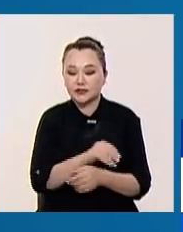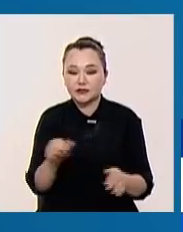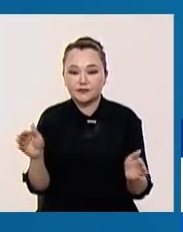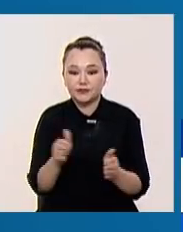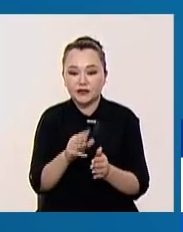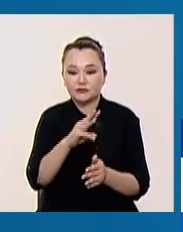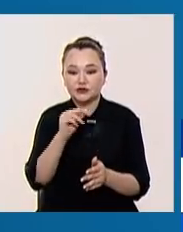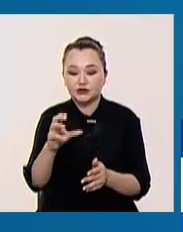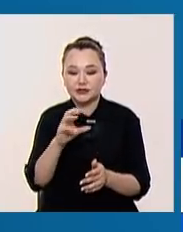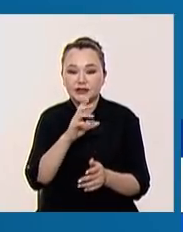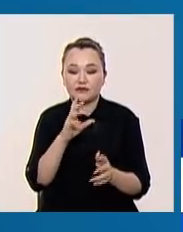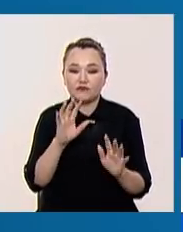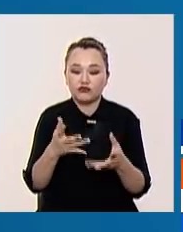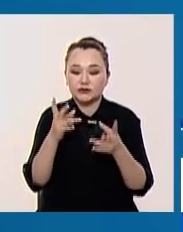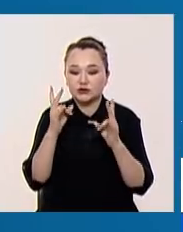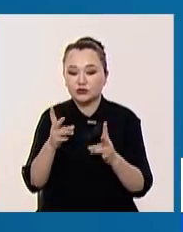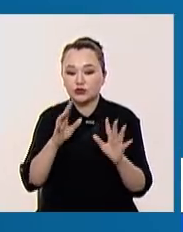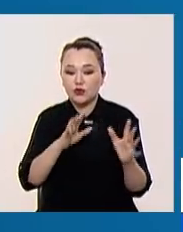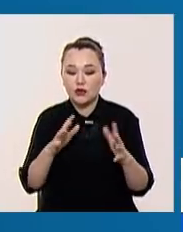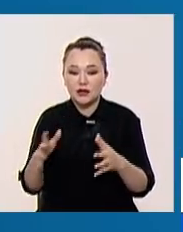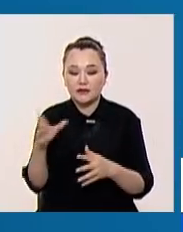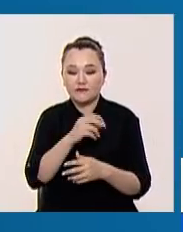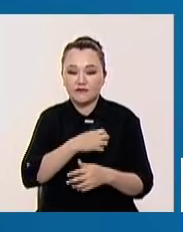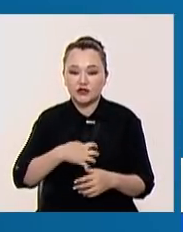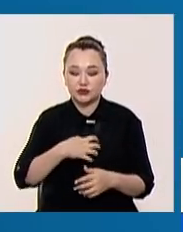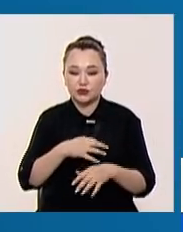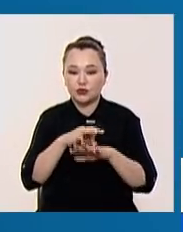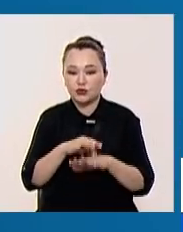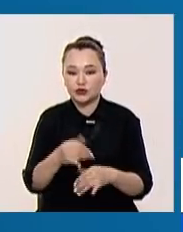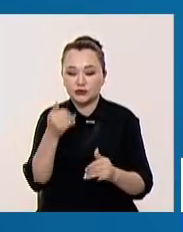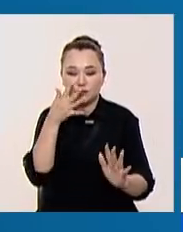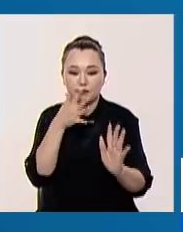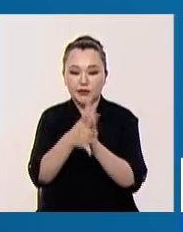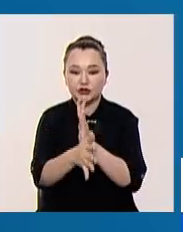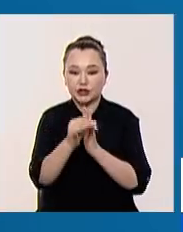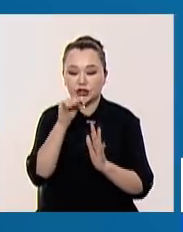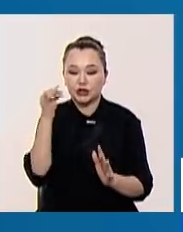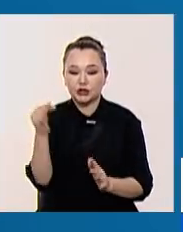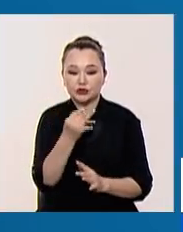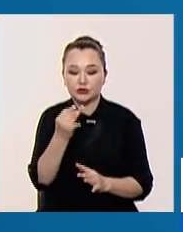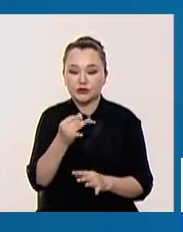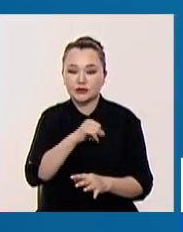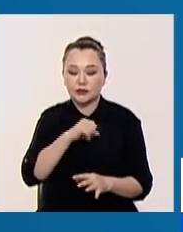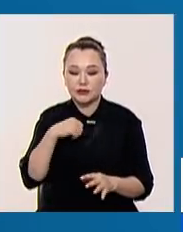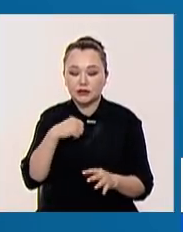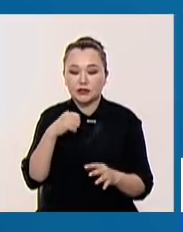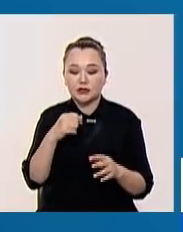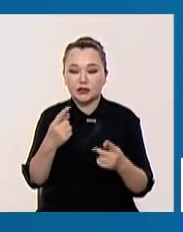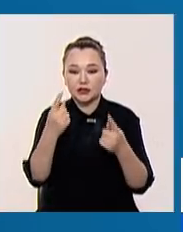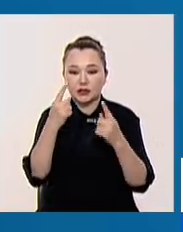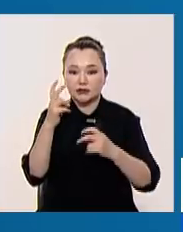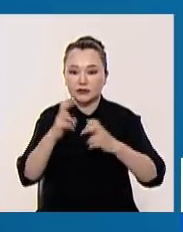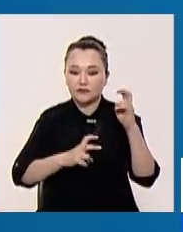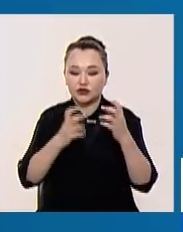минимуму внештатные ситуации на промышленных объектах. Важную роль здесь играет прозрачность и заинтересованность самих индустриальных гигантов,